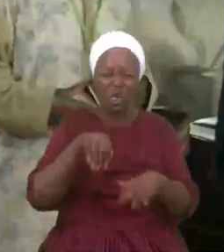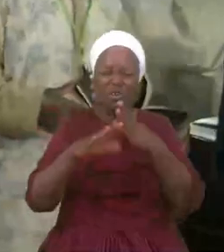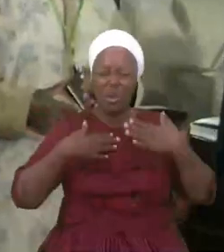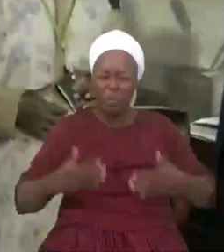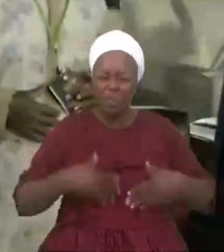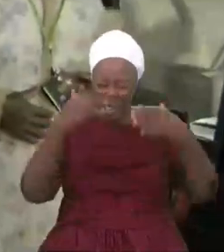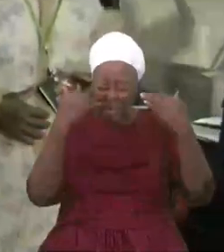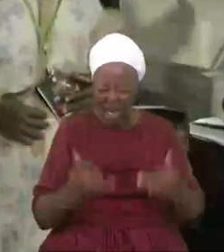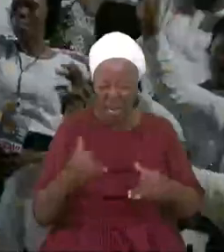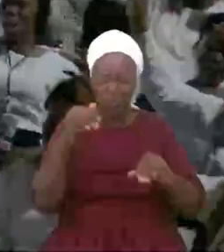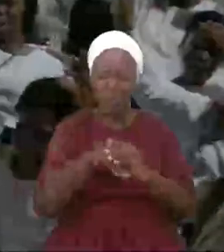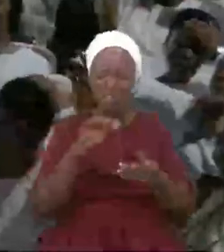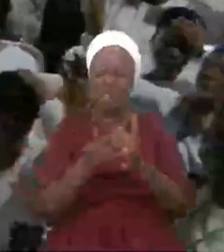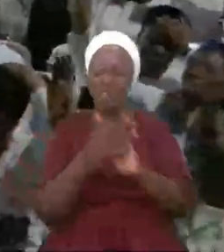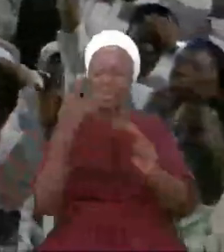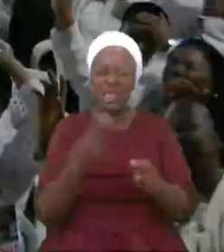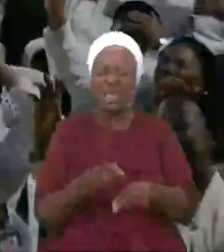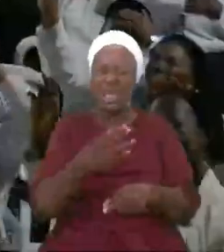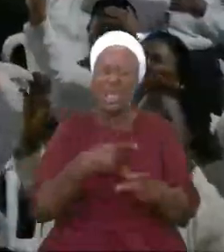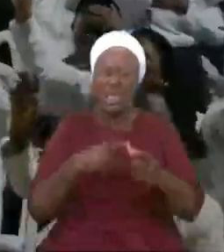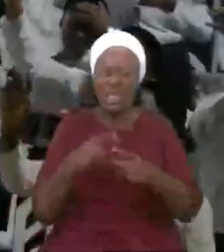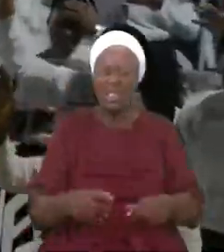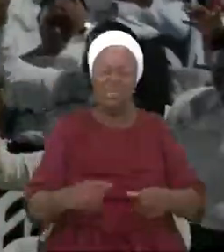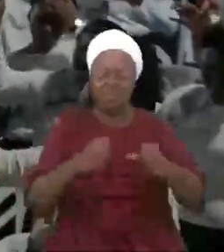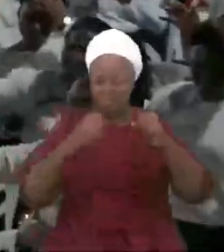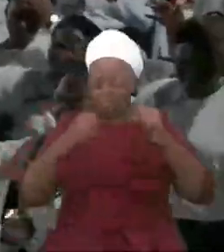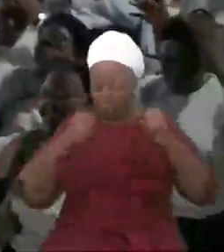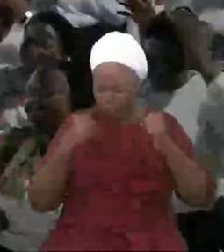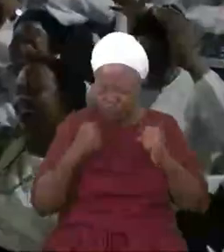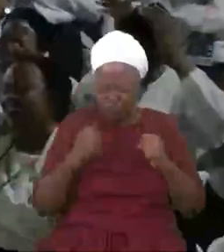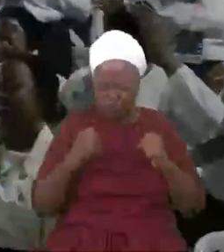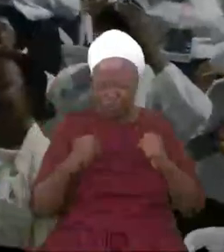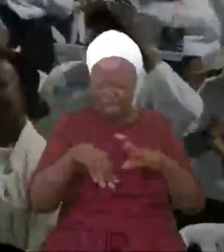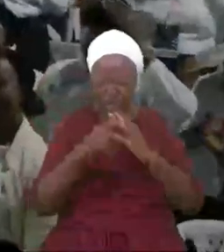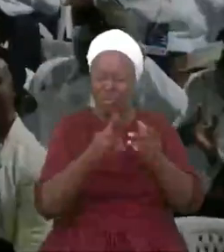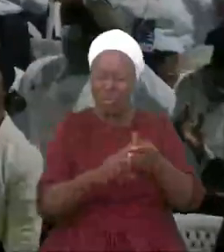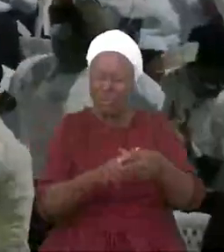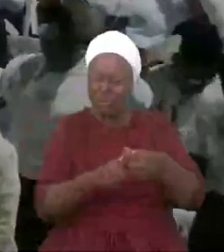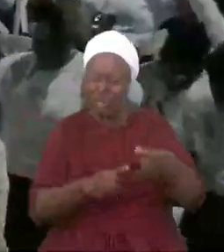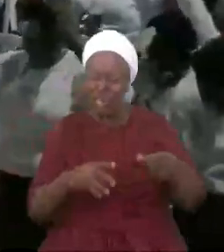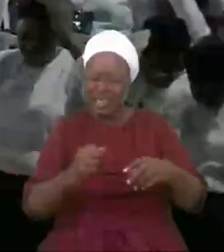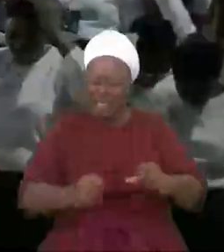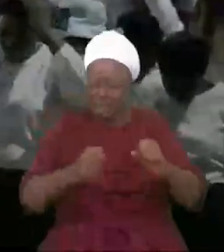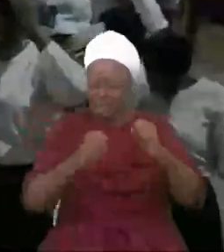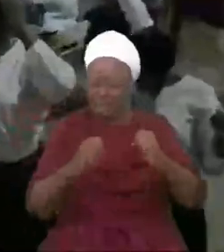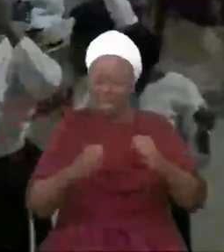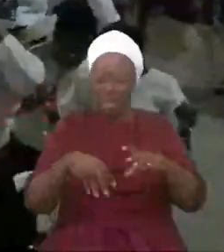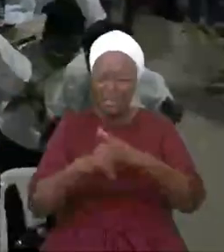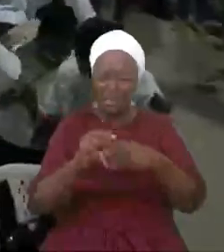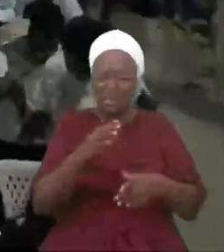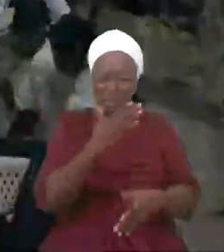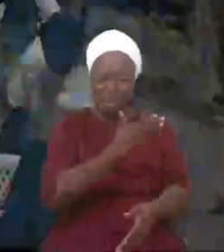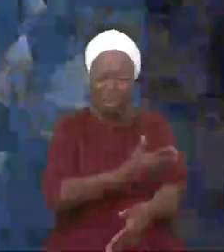fasse une œuvre de de nouvelles créations dans votre vie comme cette Tama